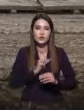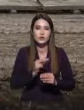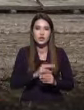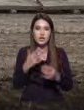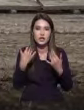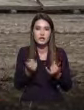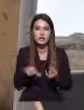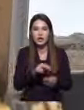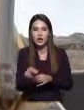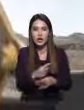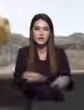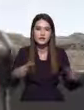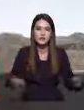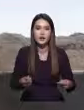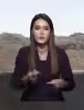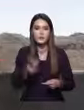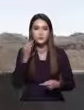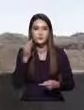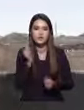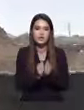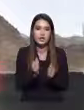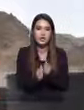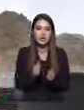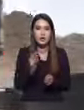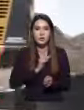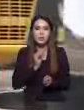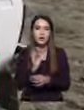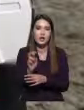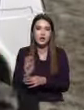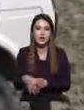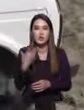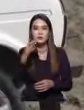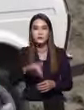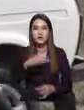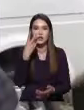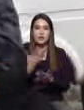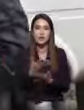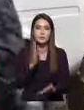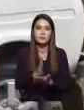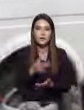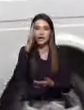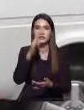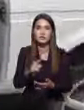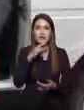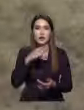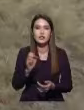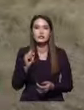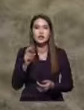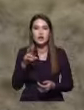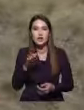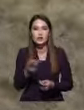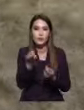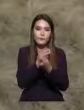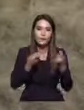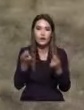елді мекеннің дамуына ықпал етіп отырған кәсіпкер. Қожалықта 5,000-ға жуық түлік бар. Шаруа қазақтың асыл тұқымды ақбас сиырлары